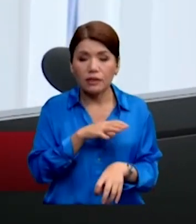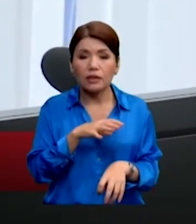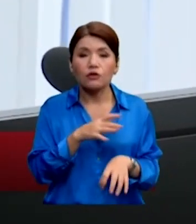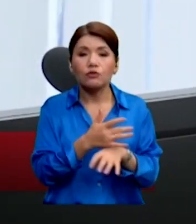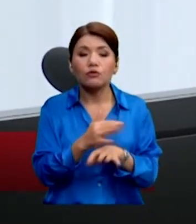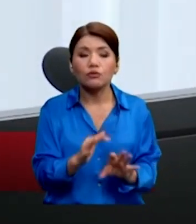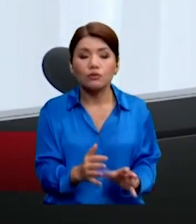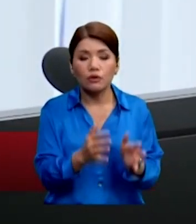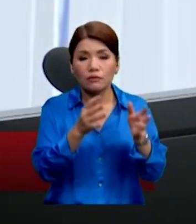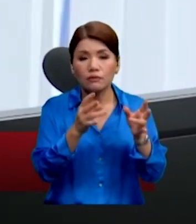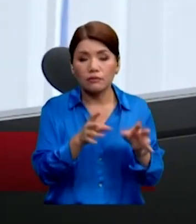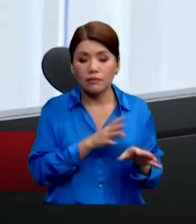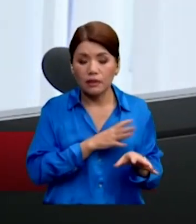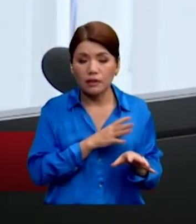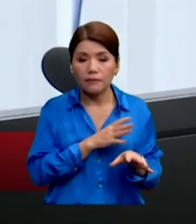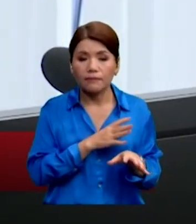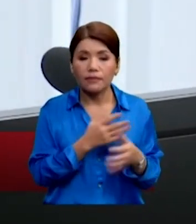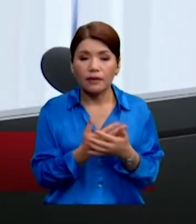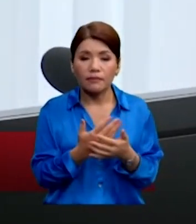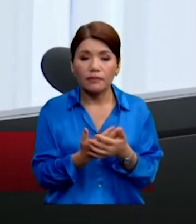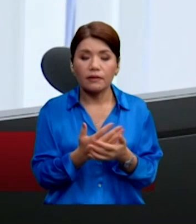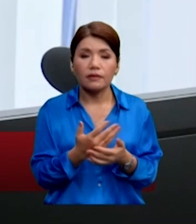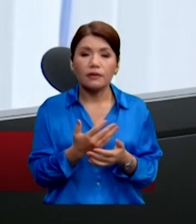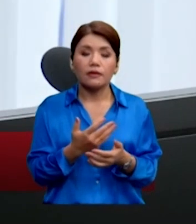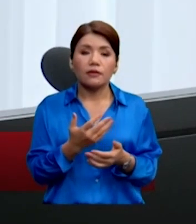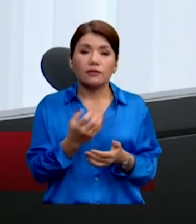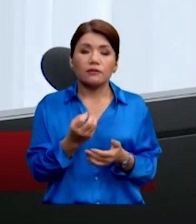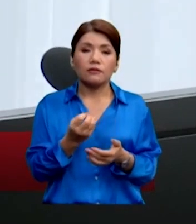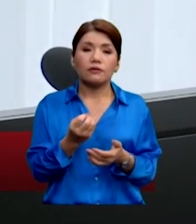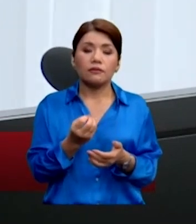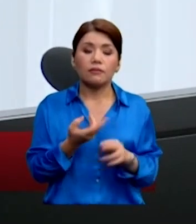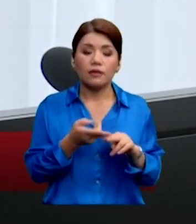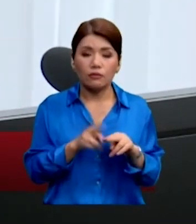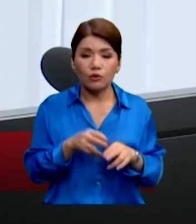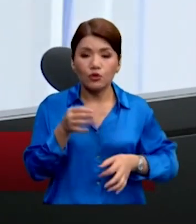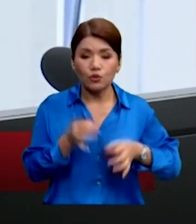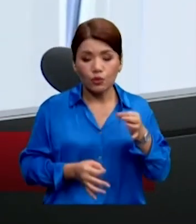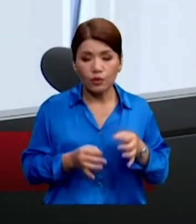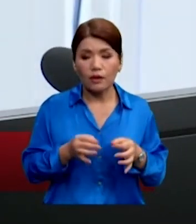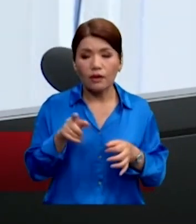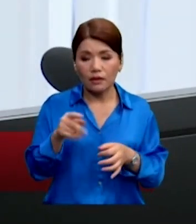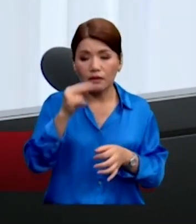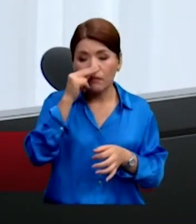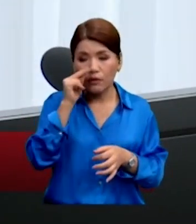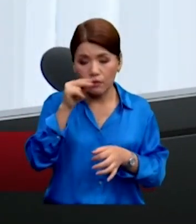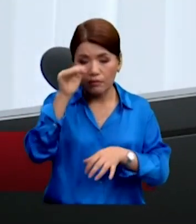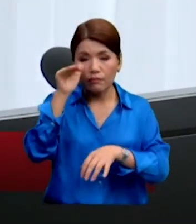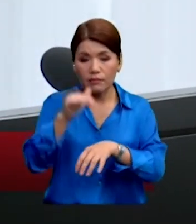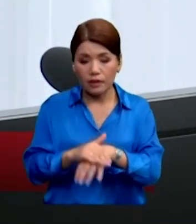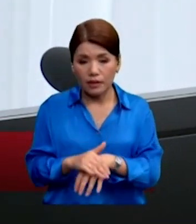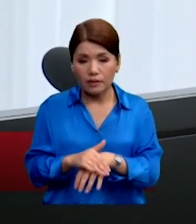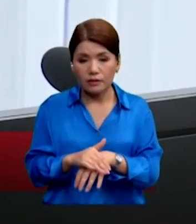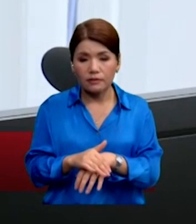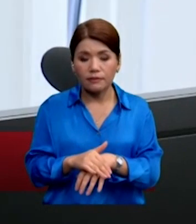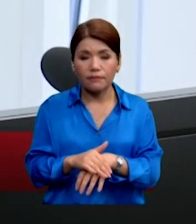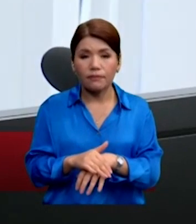процесса, значит, взятия заложников. Поэтому суд считает, что ваша вина полностью доказана по этому